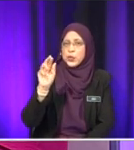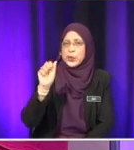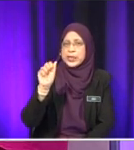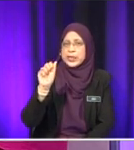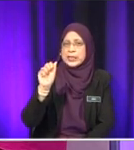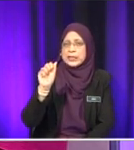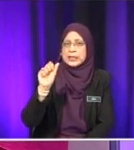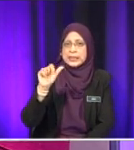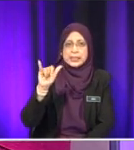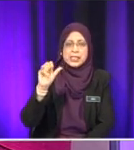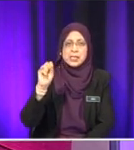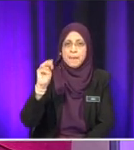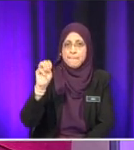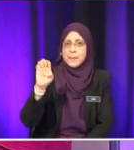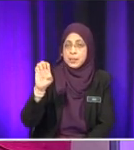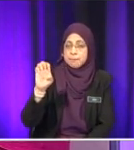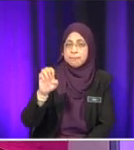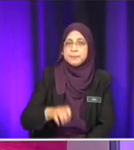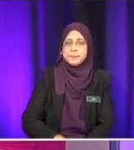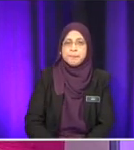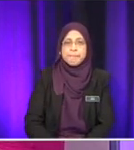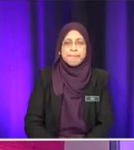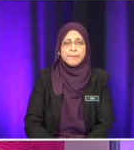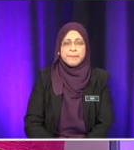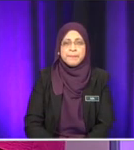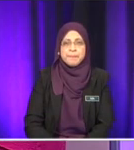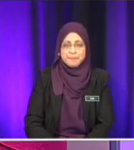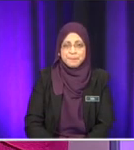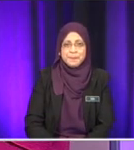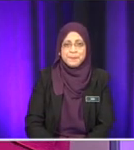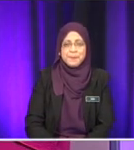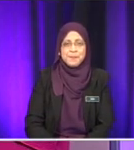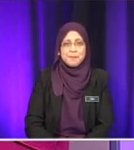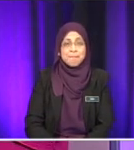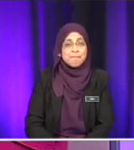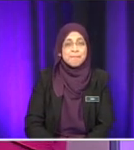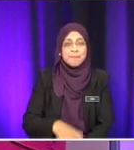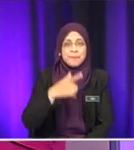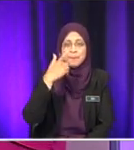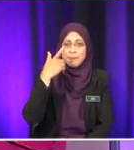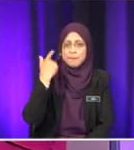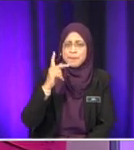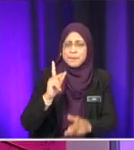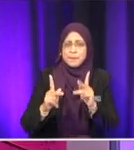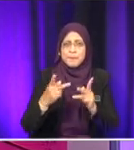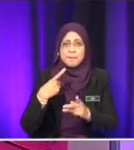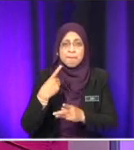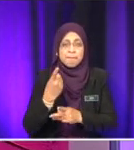landscape dia ada kaitan dengan sebab kalau kita